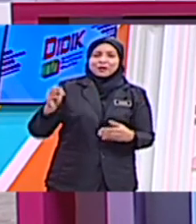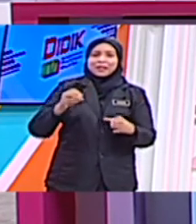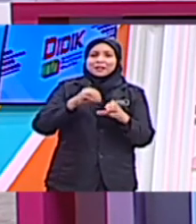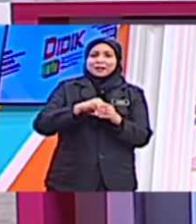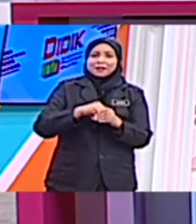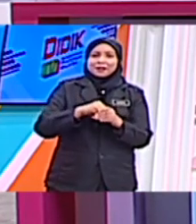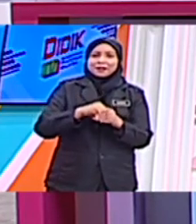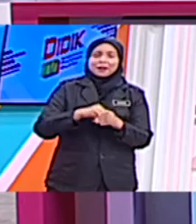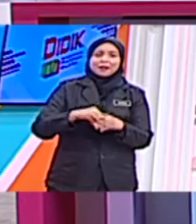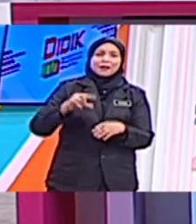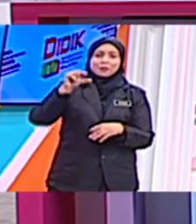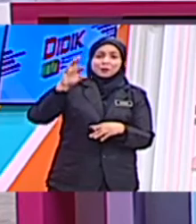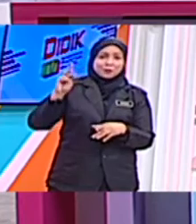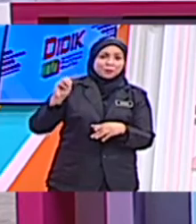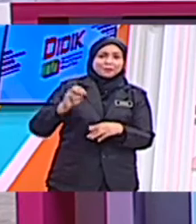ni.